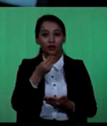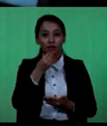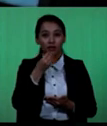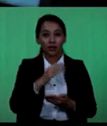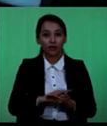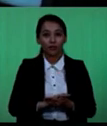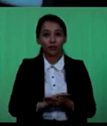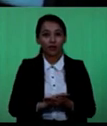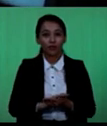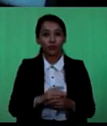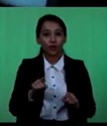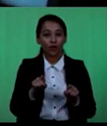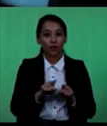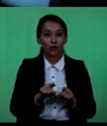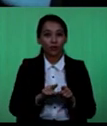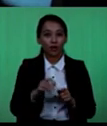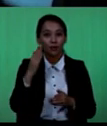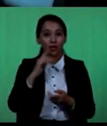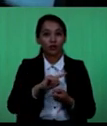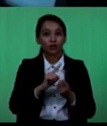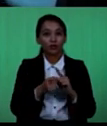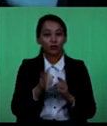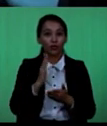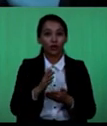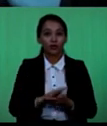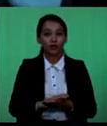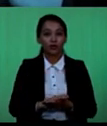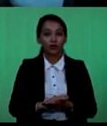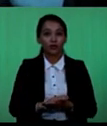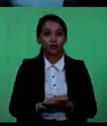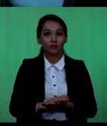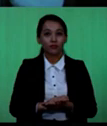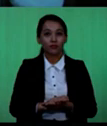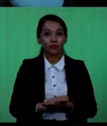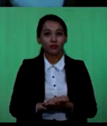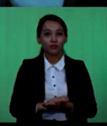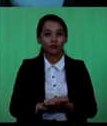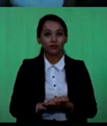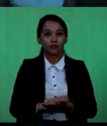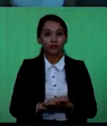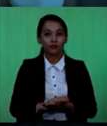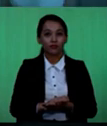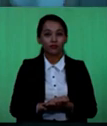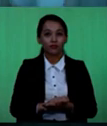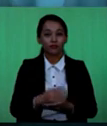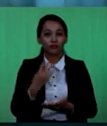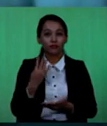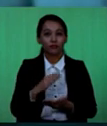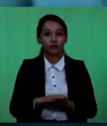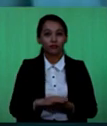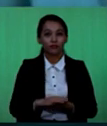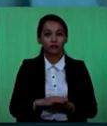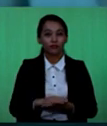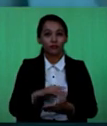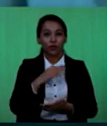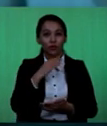miqdori ko'p bo'lganda ham xuddi shunday o'zgarishlar ro'y beradi. Ya'ni oziq moddalar miyaga o'tmay qoladi. 4. Ruhiy